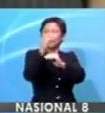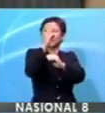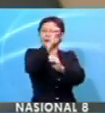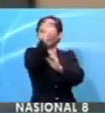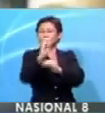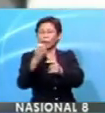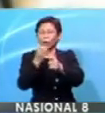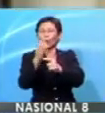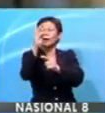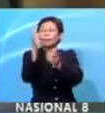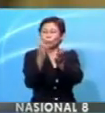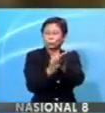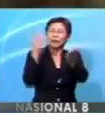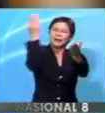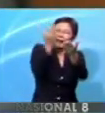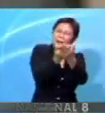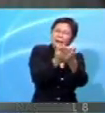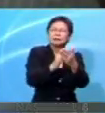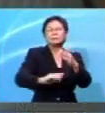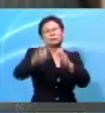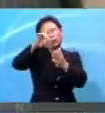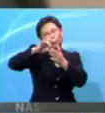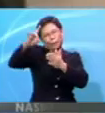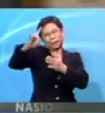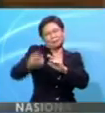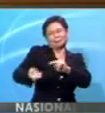atau 60 iaitu sehingga pada kadar